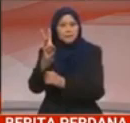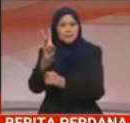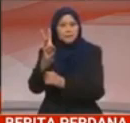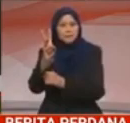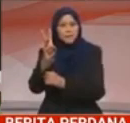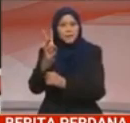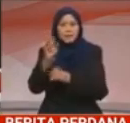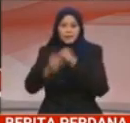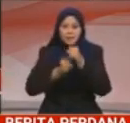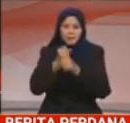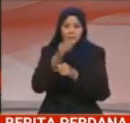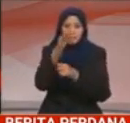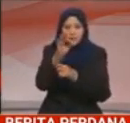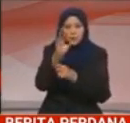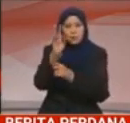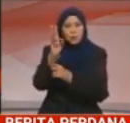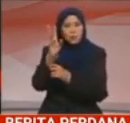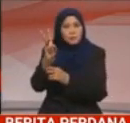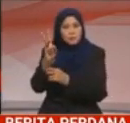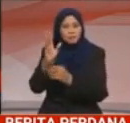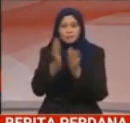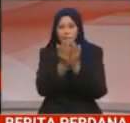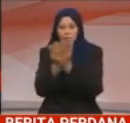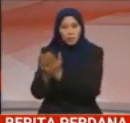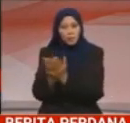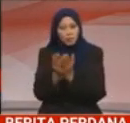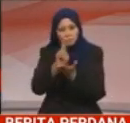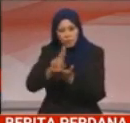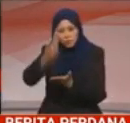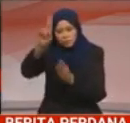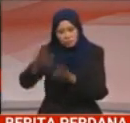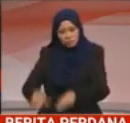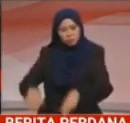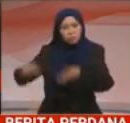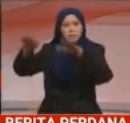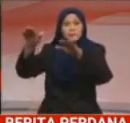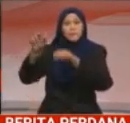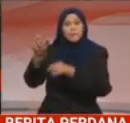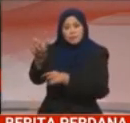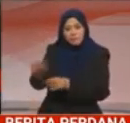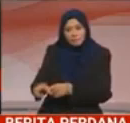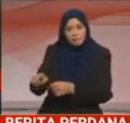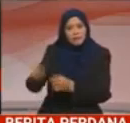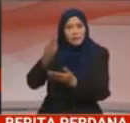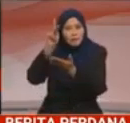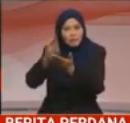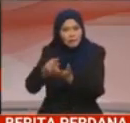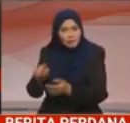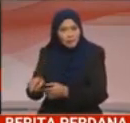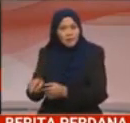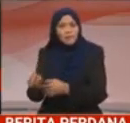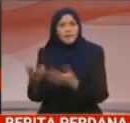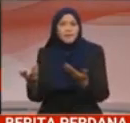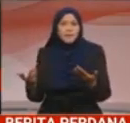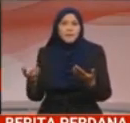Jadi dari tahun 76 kami bersekolah dan universiti, dan mengenali arwah, beliau adalah seorang yang sangat